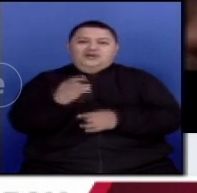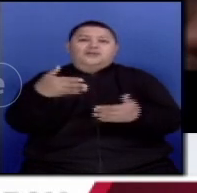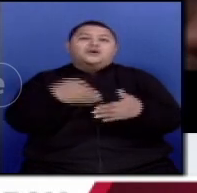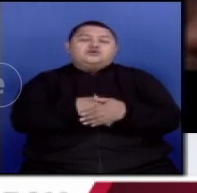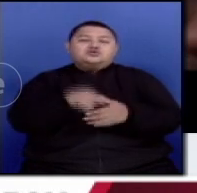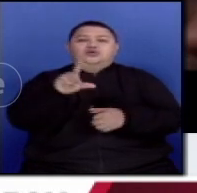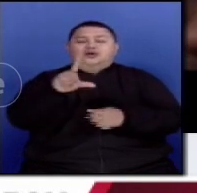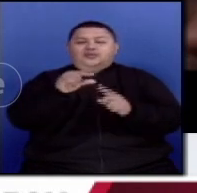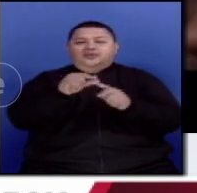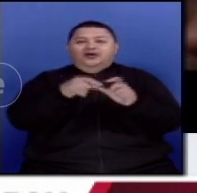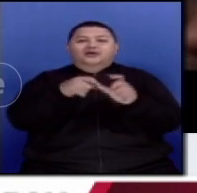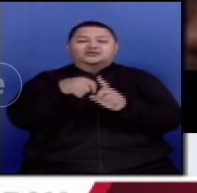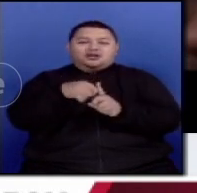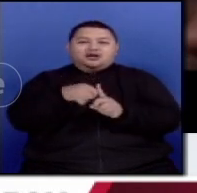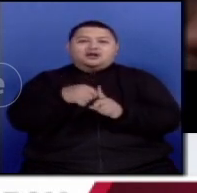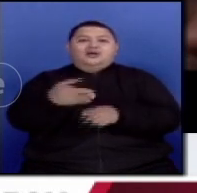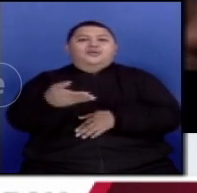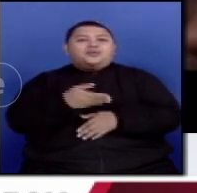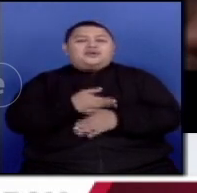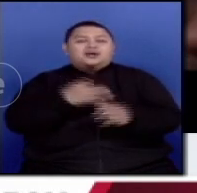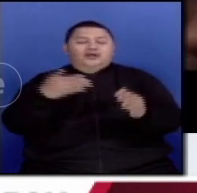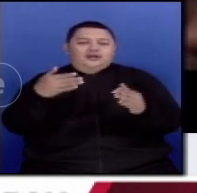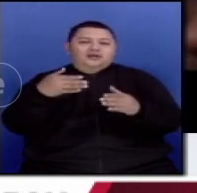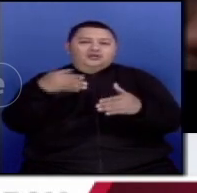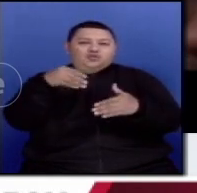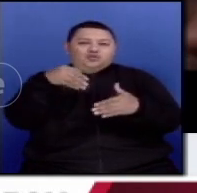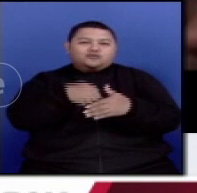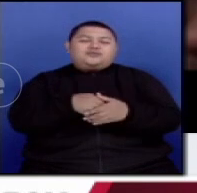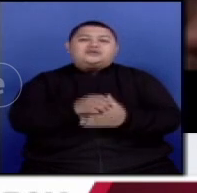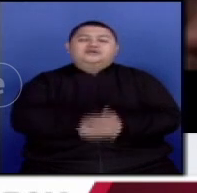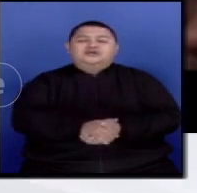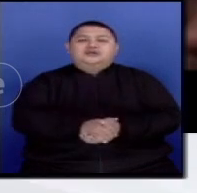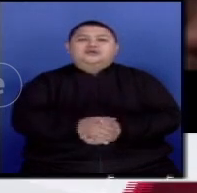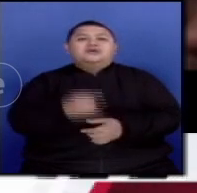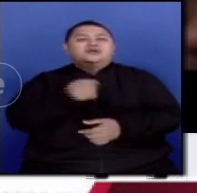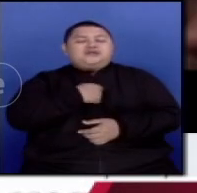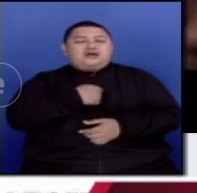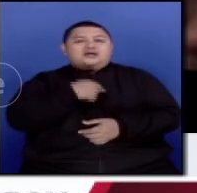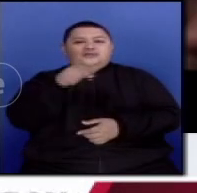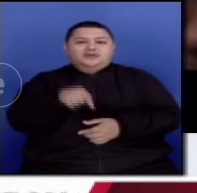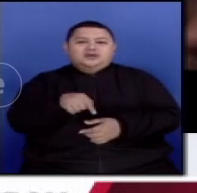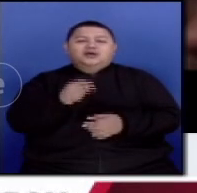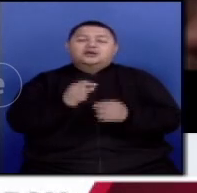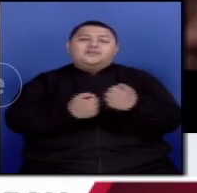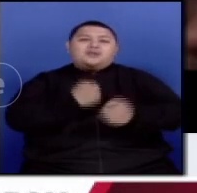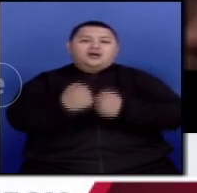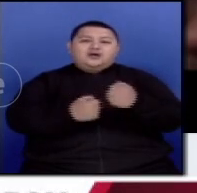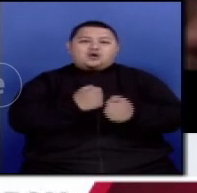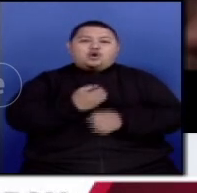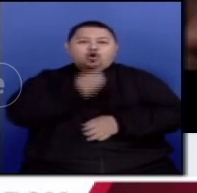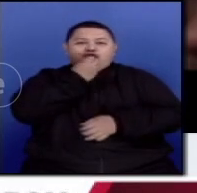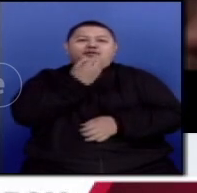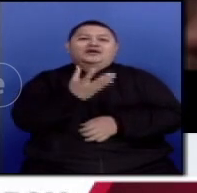LPSK yang mendapatkan tembusan. Dalam hal ini, saya sebagai penasihat hukum, saya melakukan